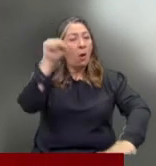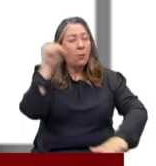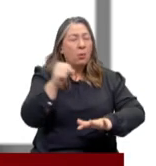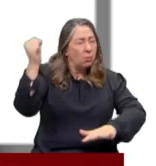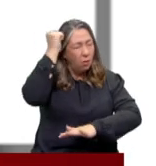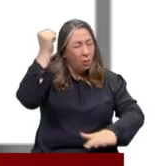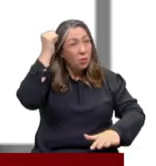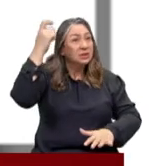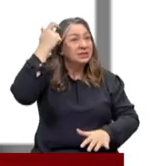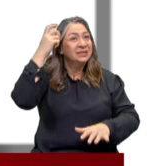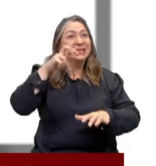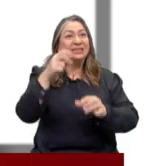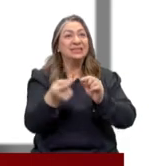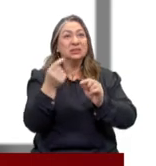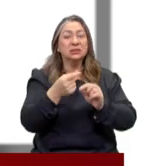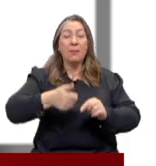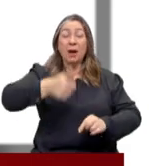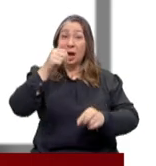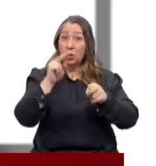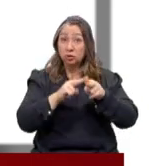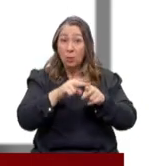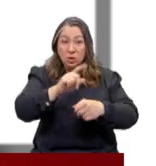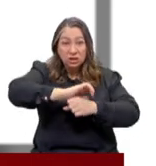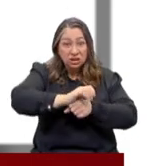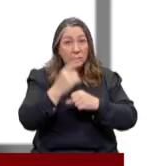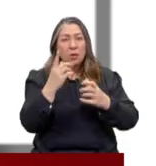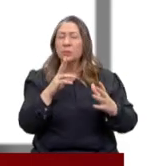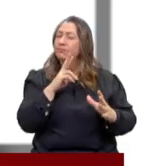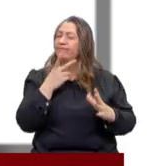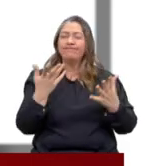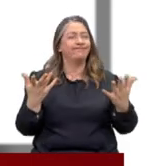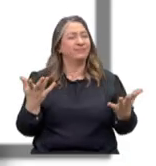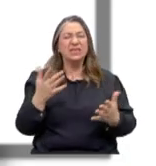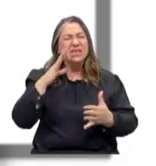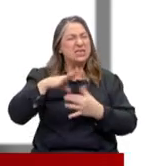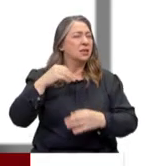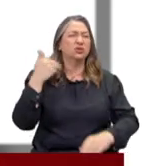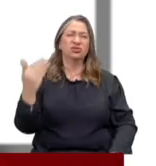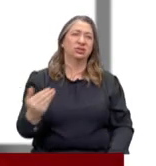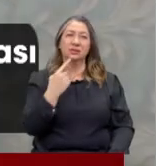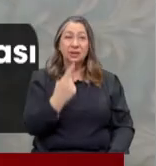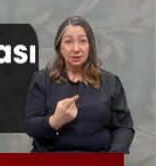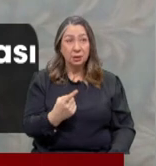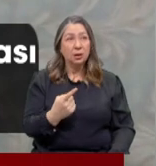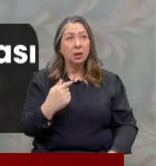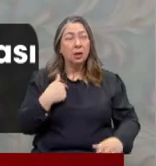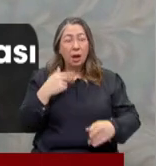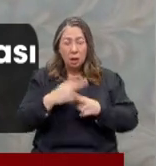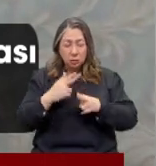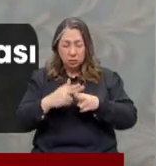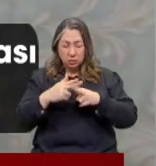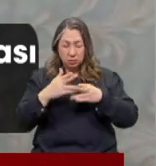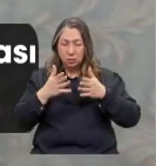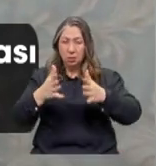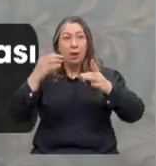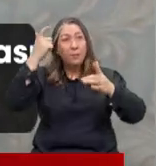başına 8 dikiş atıldı. Bakan Koca yaşanan şiddet olayı vahim dedi, insanlık dışı olarak nitelendirdi. Gözümü acil serviste açtım.